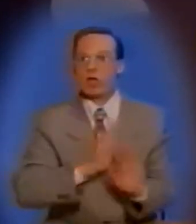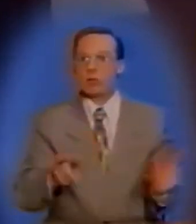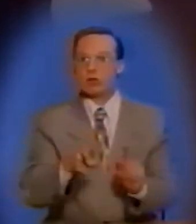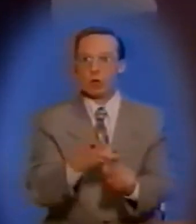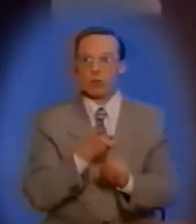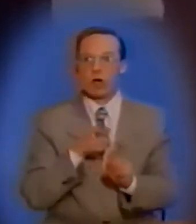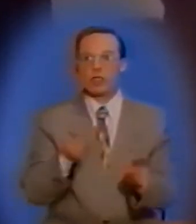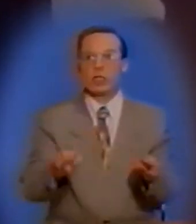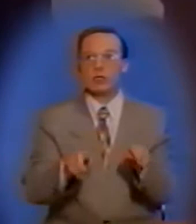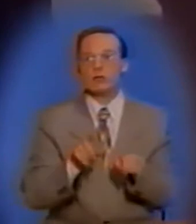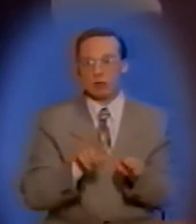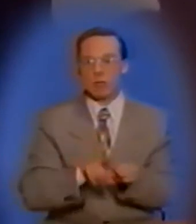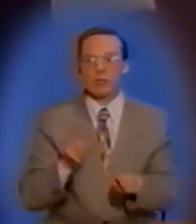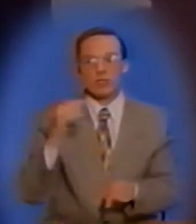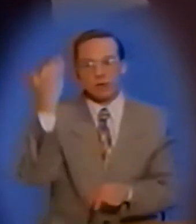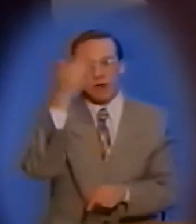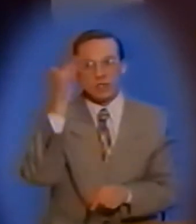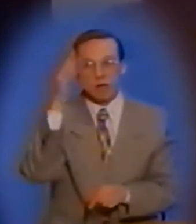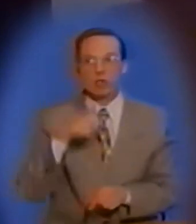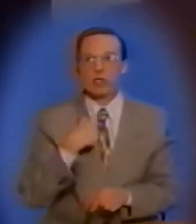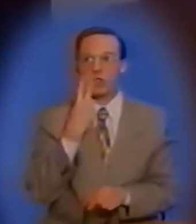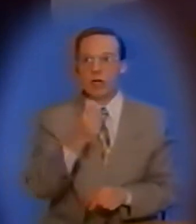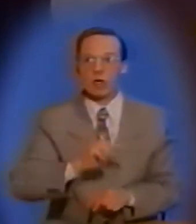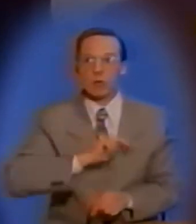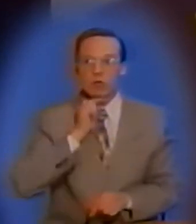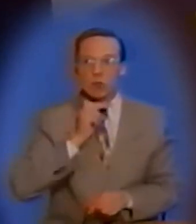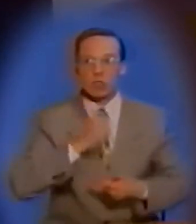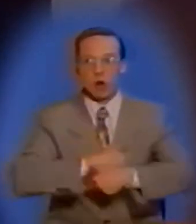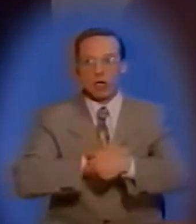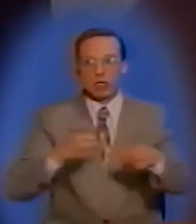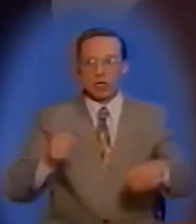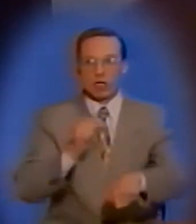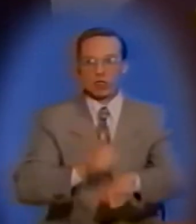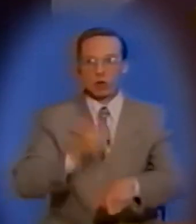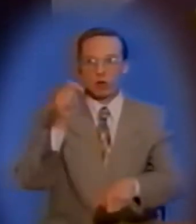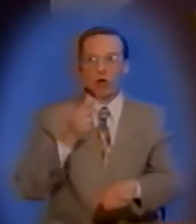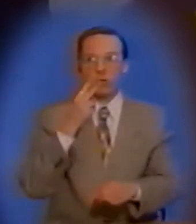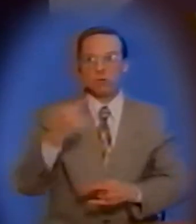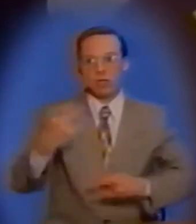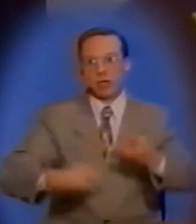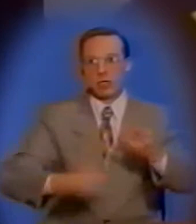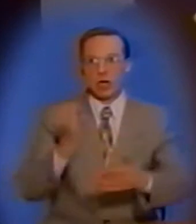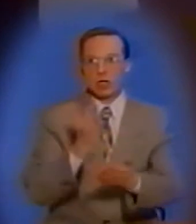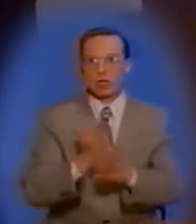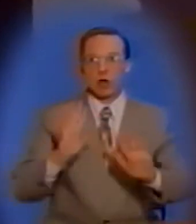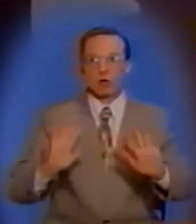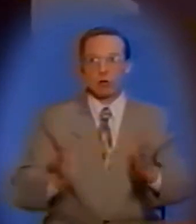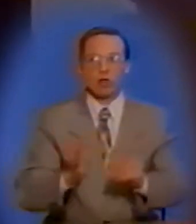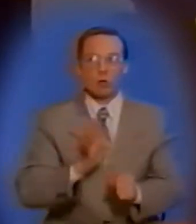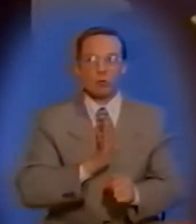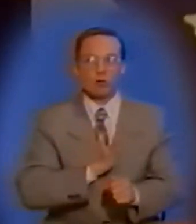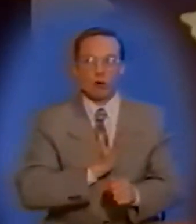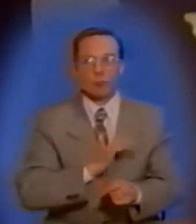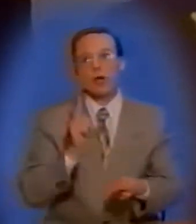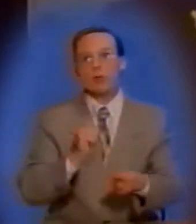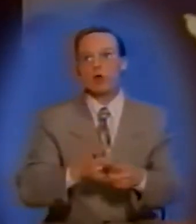potraukio. Jį taip įsivaizdavo. Ir aš tau nekreipiu dėmesio. Gerai, kad aš jutau, aš žiūrėjau per teliką, sakykime, yra koks nors buvo